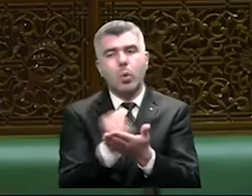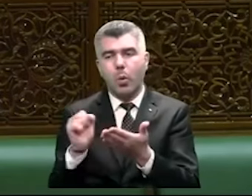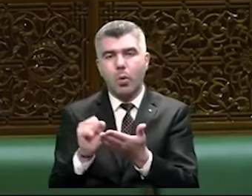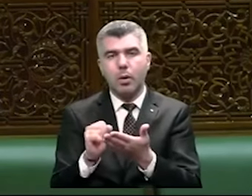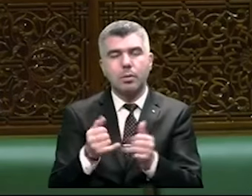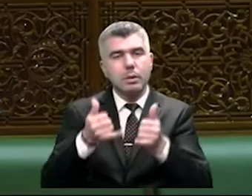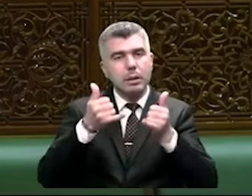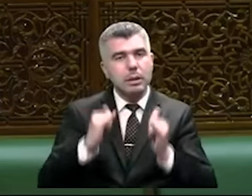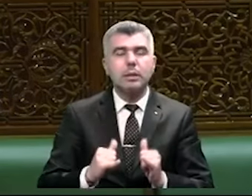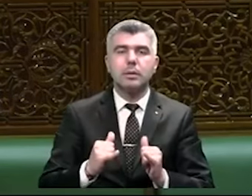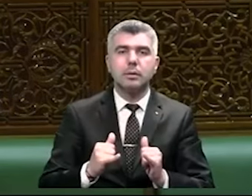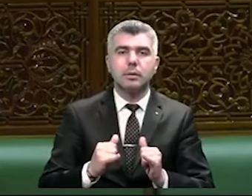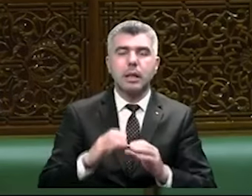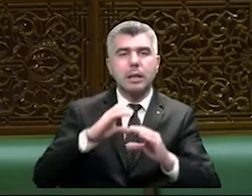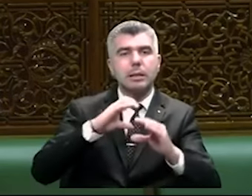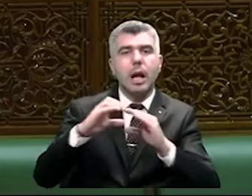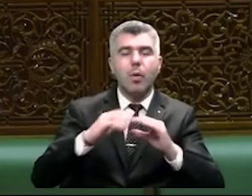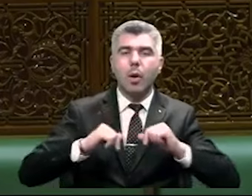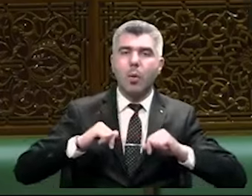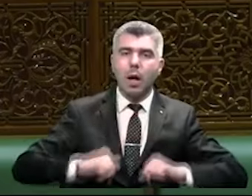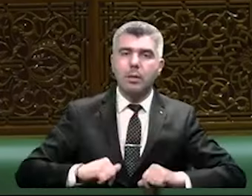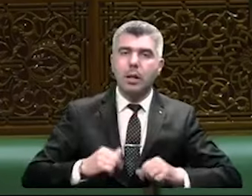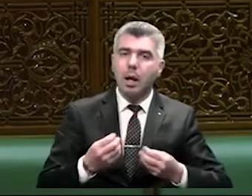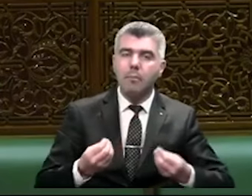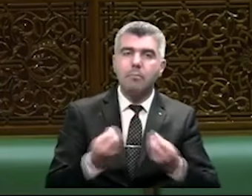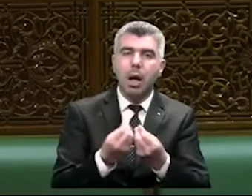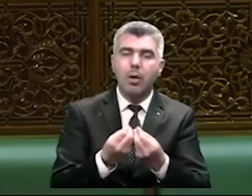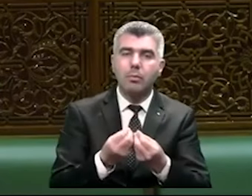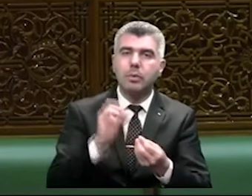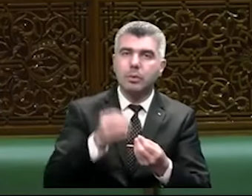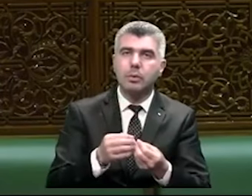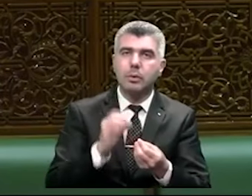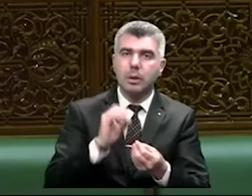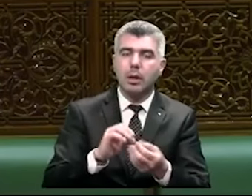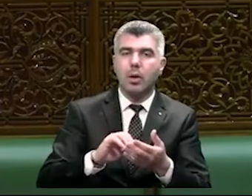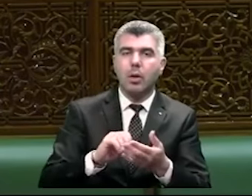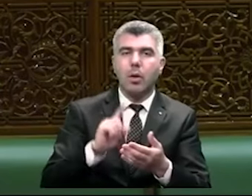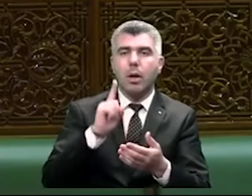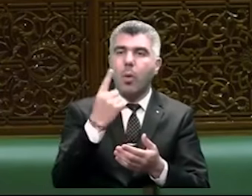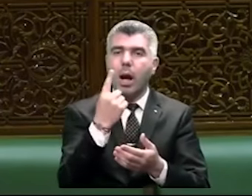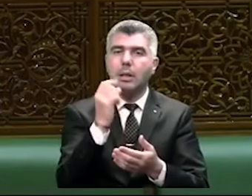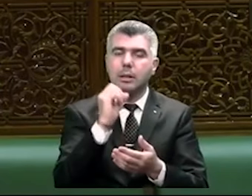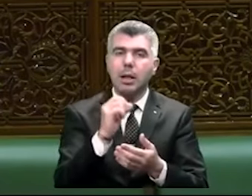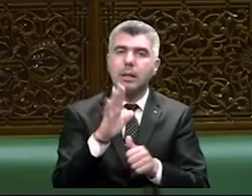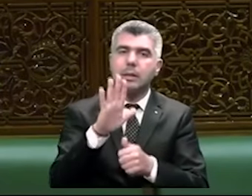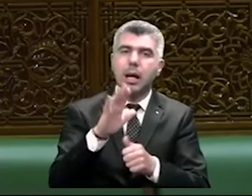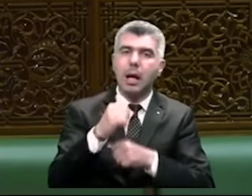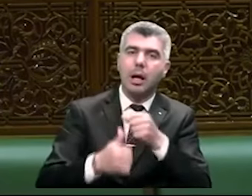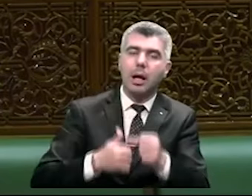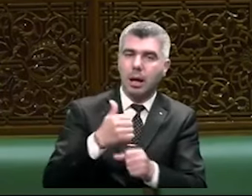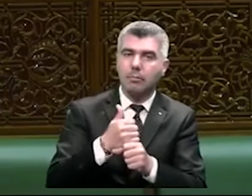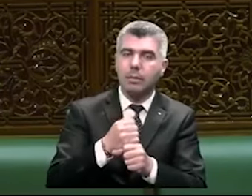ولكن جلس معهم الار السيد الوزير تحاور معه وجلس معهم استجب ليه على الاقل لذك النقطه ديال ست سنوات را هي